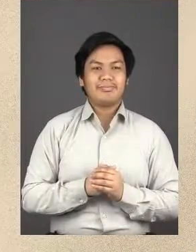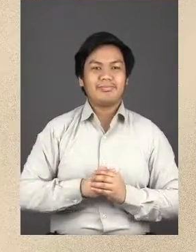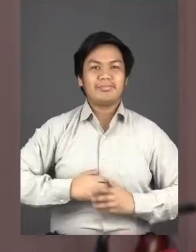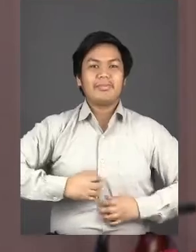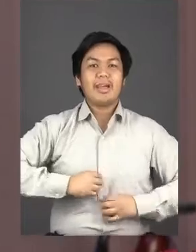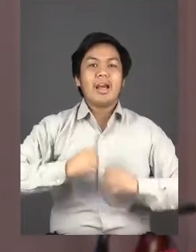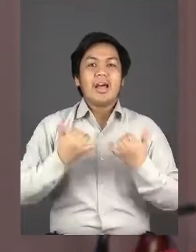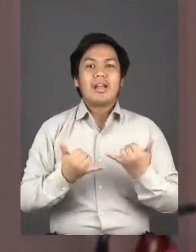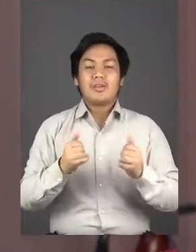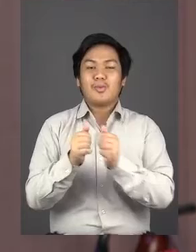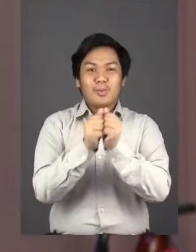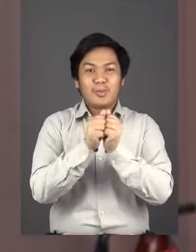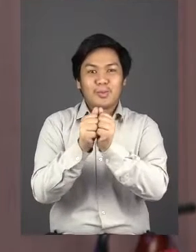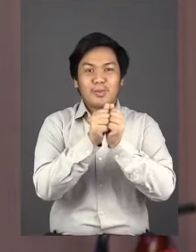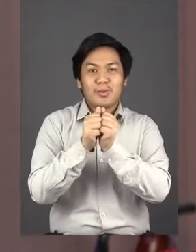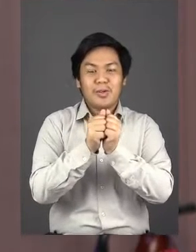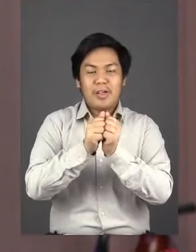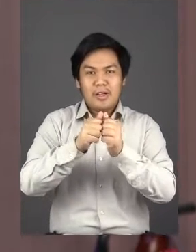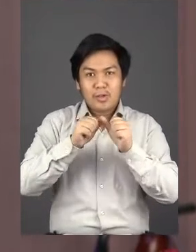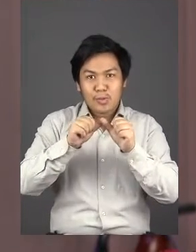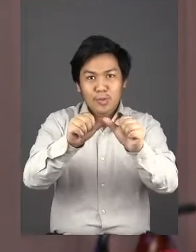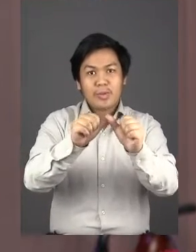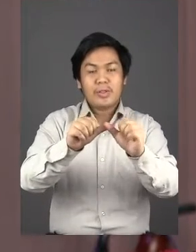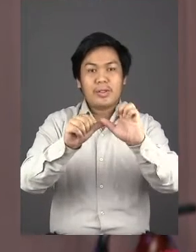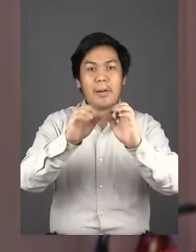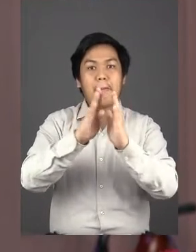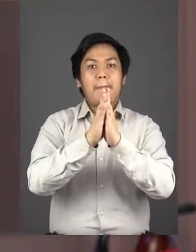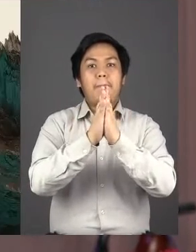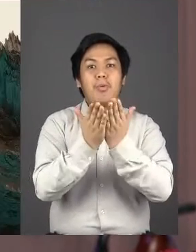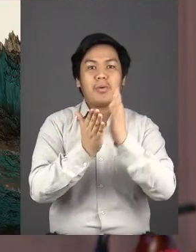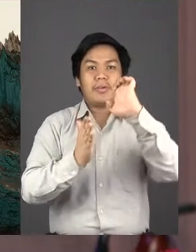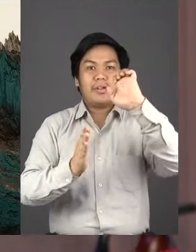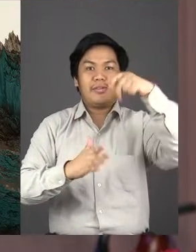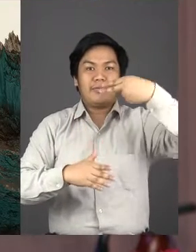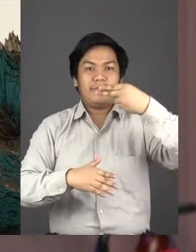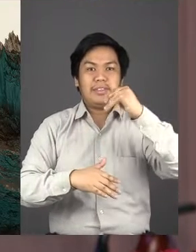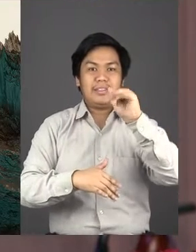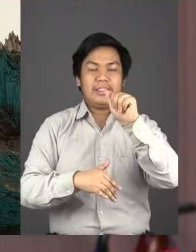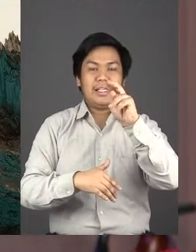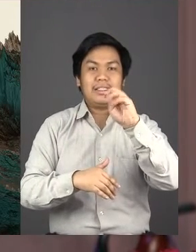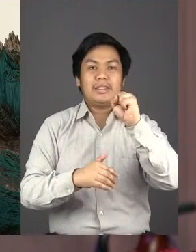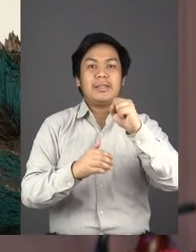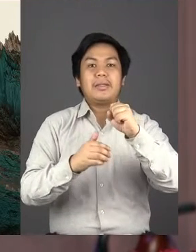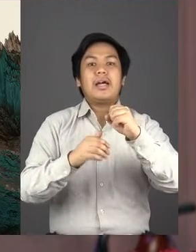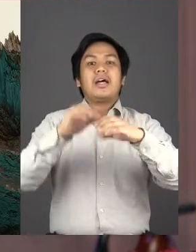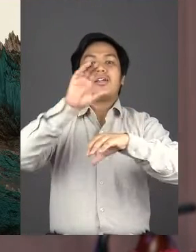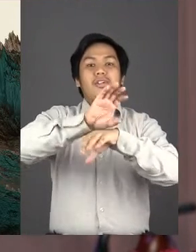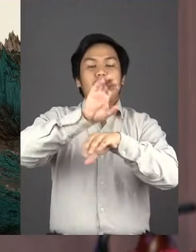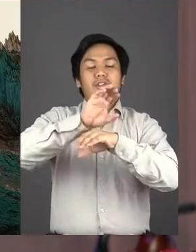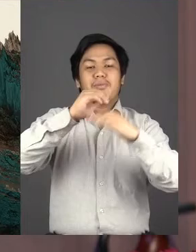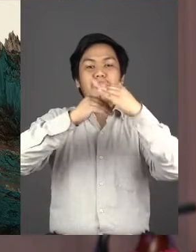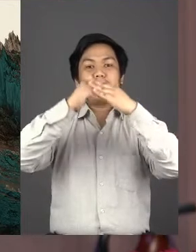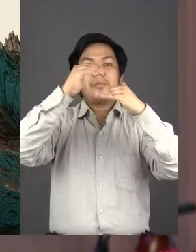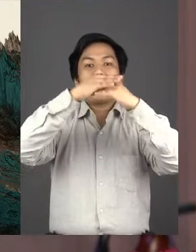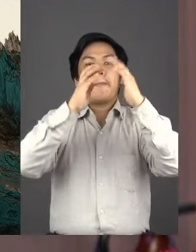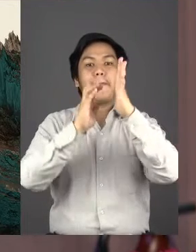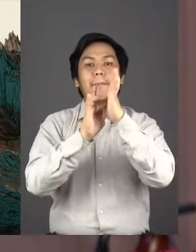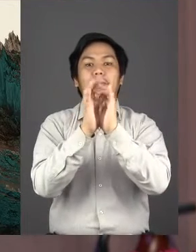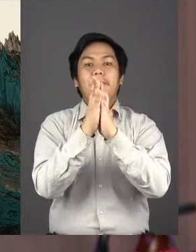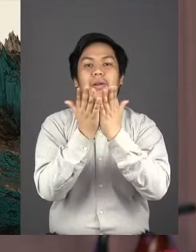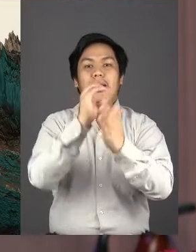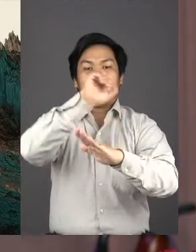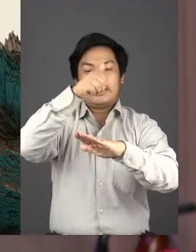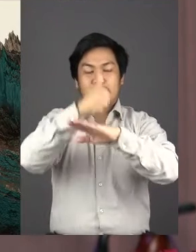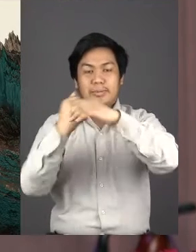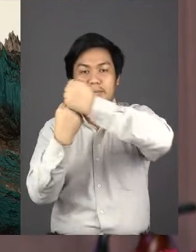Tayo po ay nagpapatuloy sa ating series sa Aklat ng Ephesians na ating pinamagatang A Church Built on Biblical Bedrock.